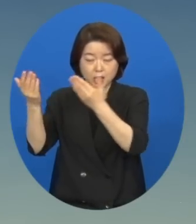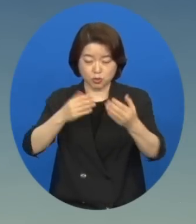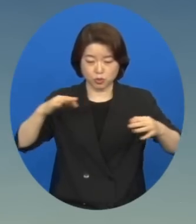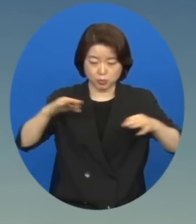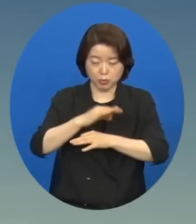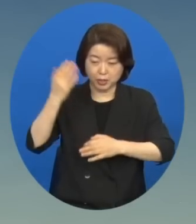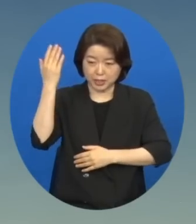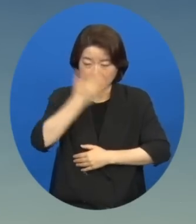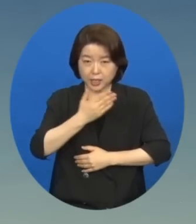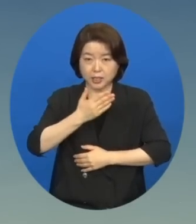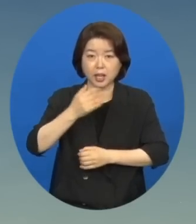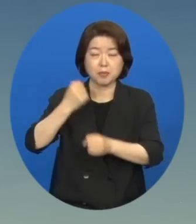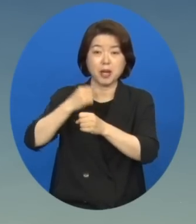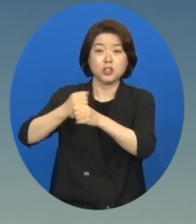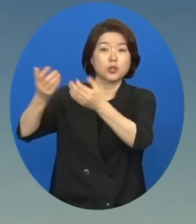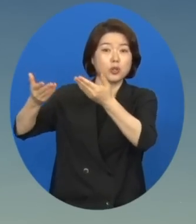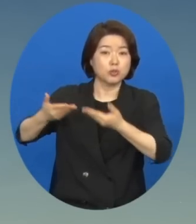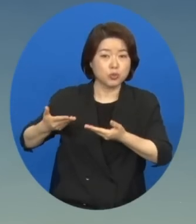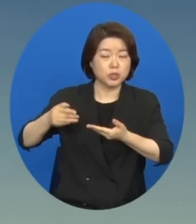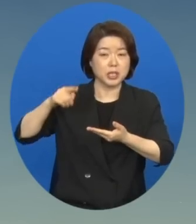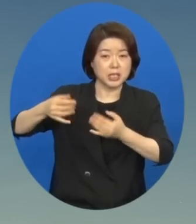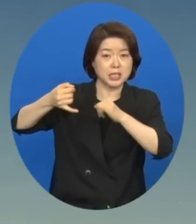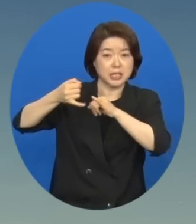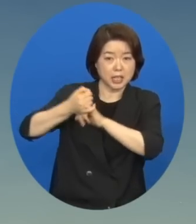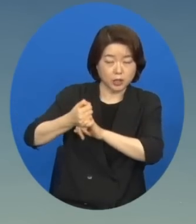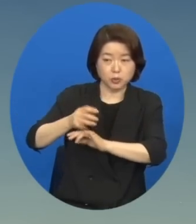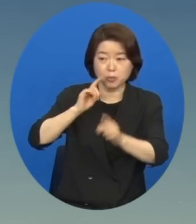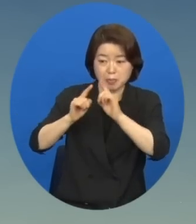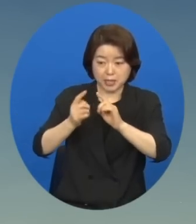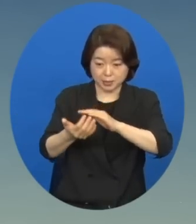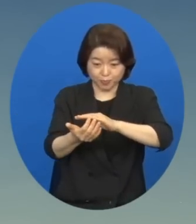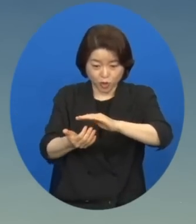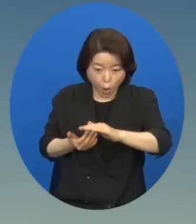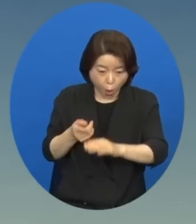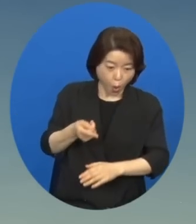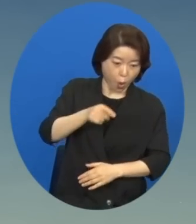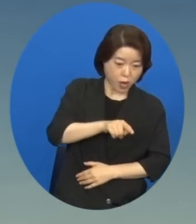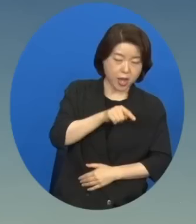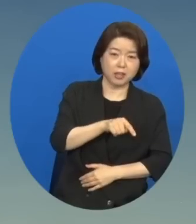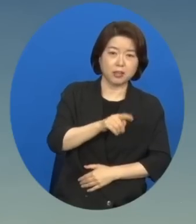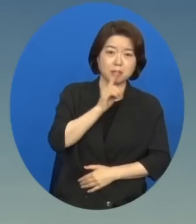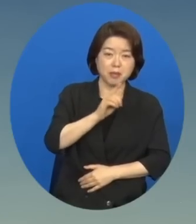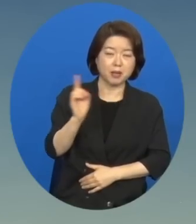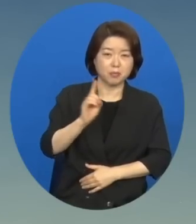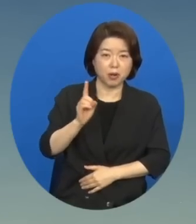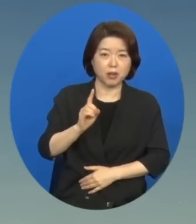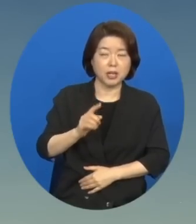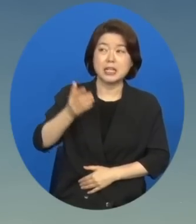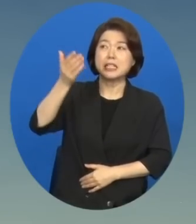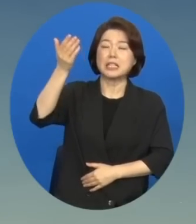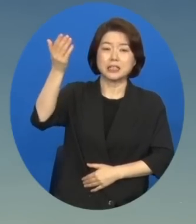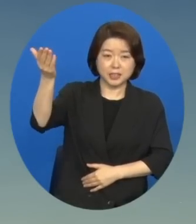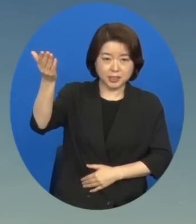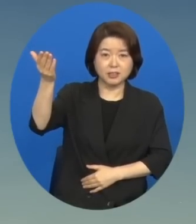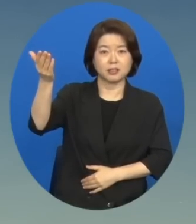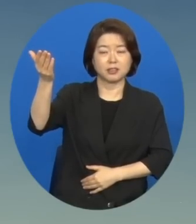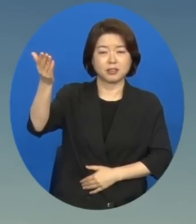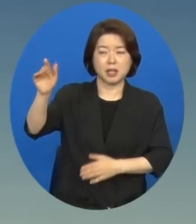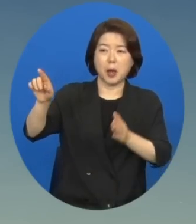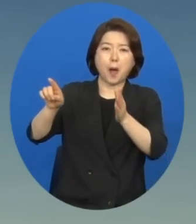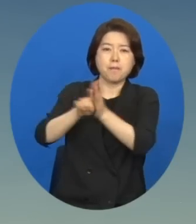불의에서 깨끗하게 하신다고 하는 이 약속의 말씀 전에 뭐라고 나오냐면 그는